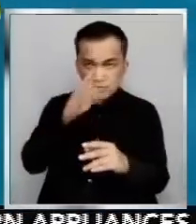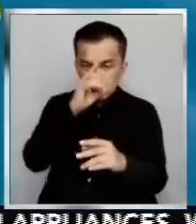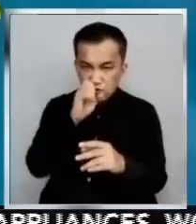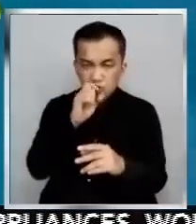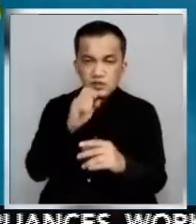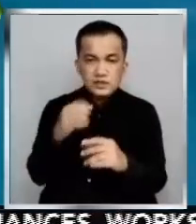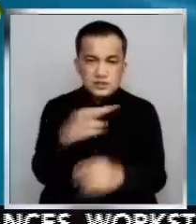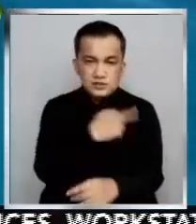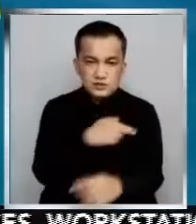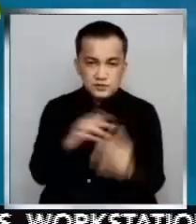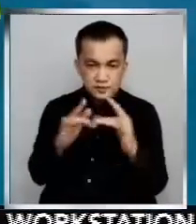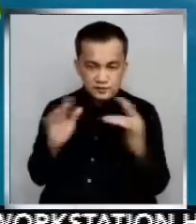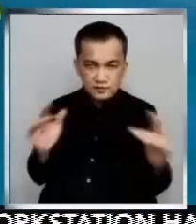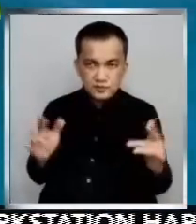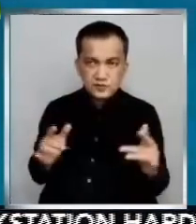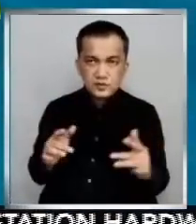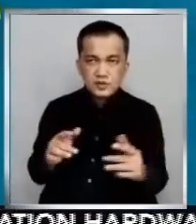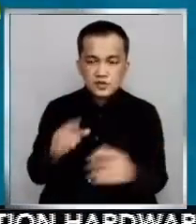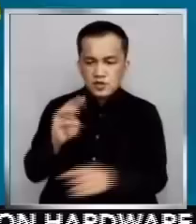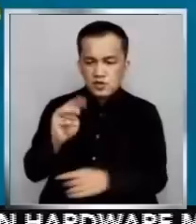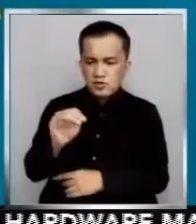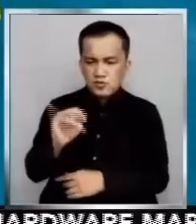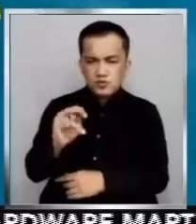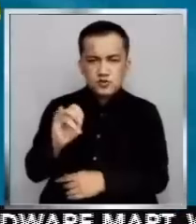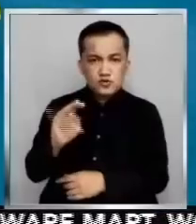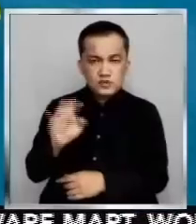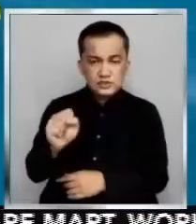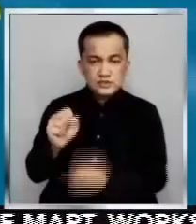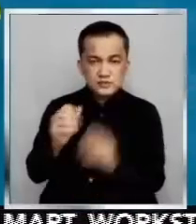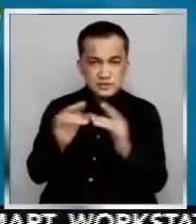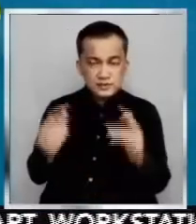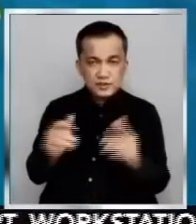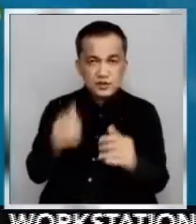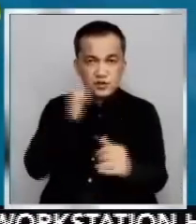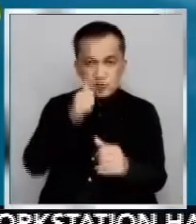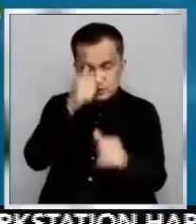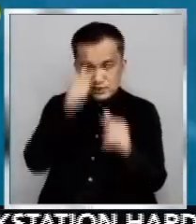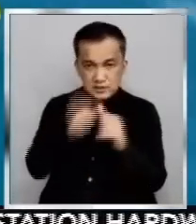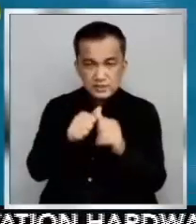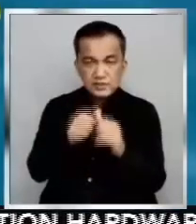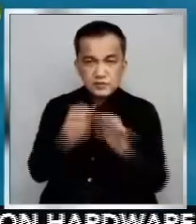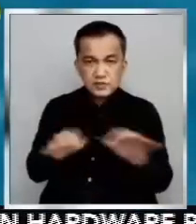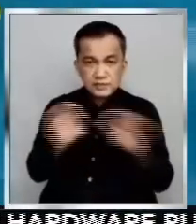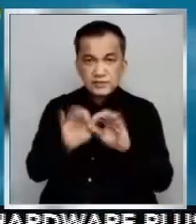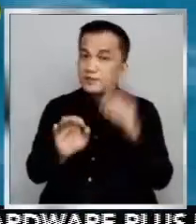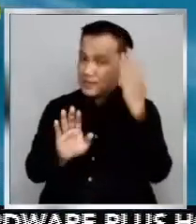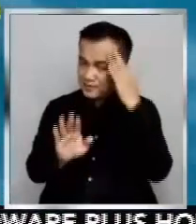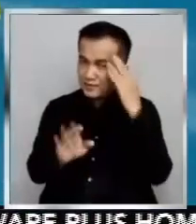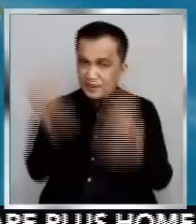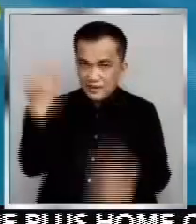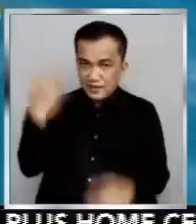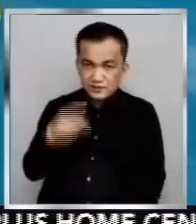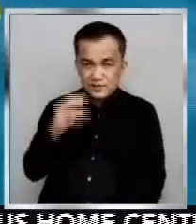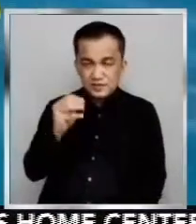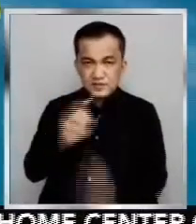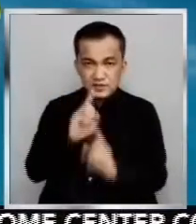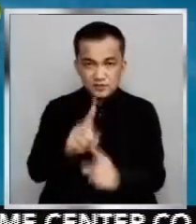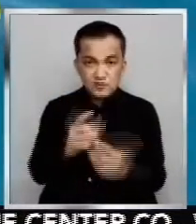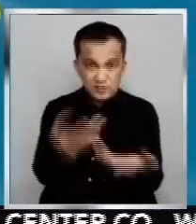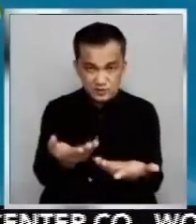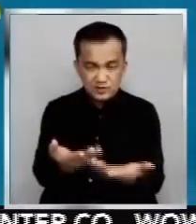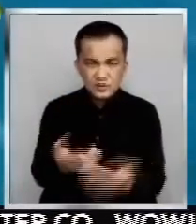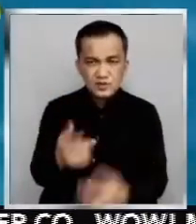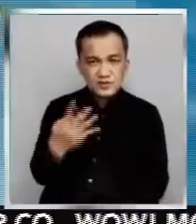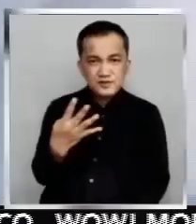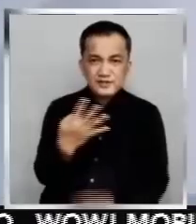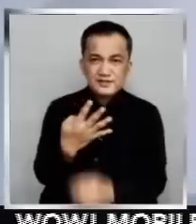bansa, ang Moriones Festival. Laging tandaan, kimportante ang may alam. Ako po si Kuya Kim at sagot ko kayo, 24